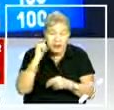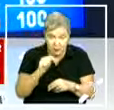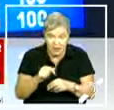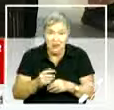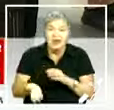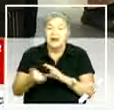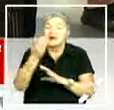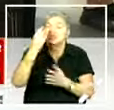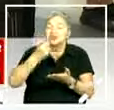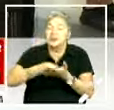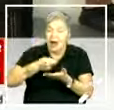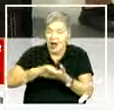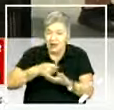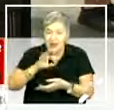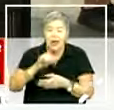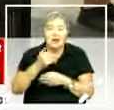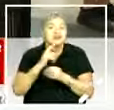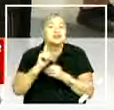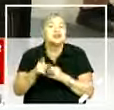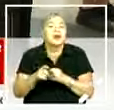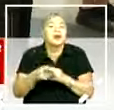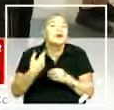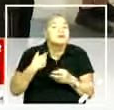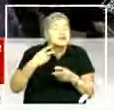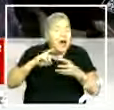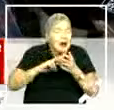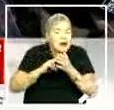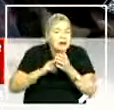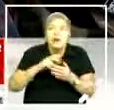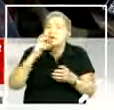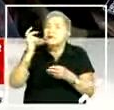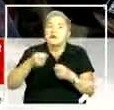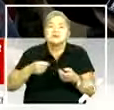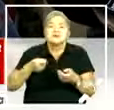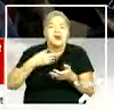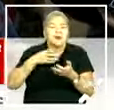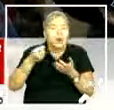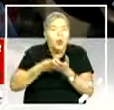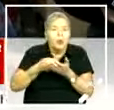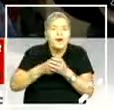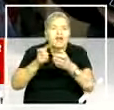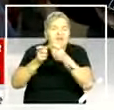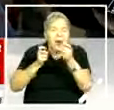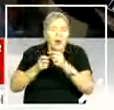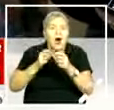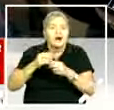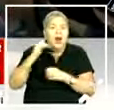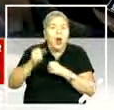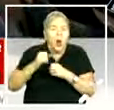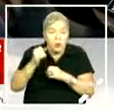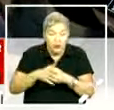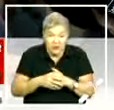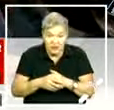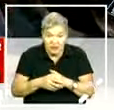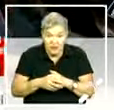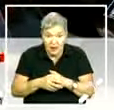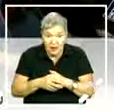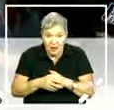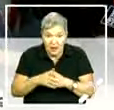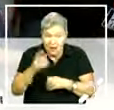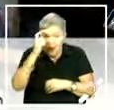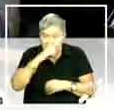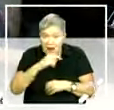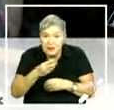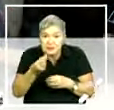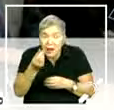creșteri salariale și investiții în garnituri și locomotive. Haosul de astăzi este incomparabil mai mic cu haosul creat prin lipsa investițiilor în